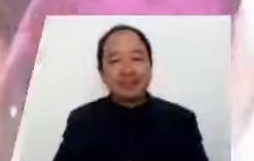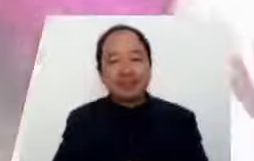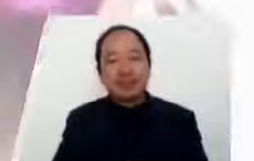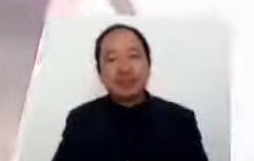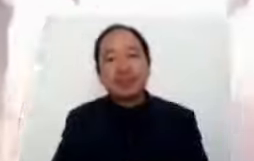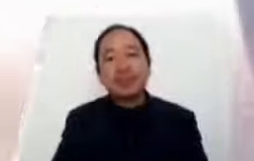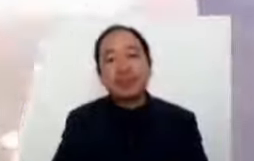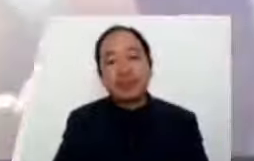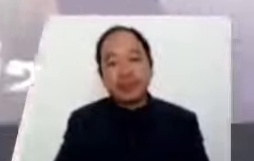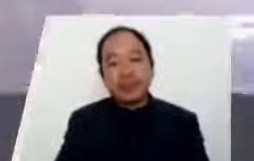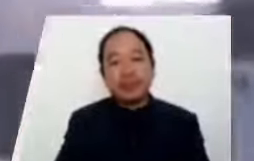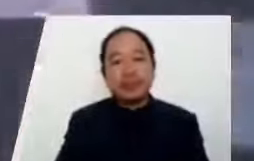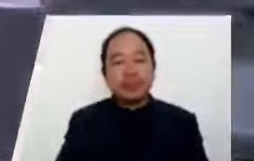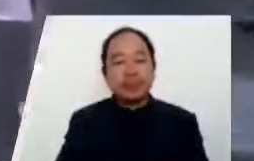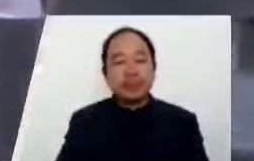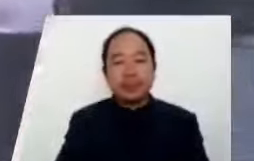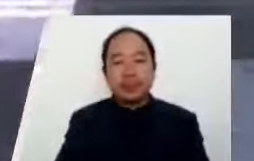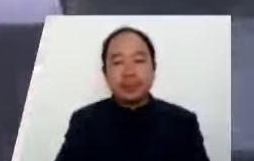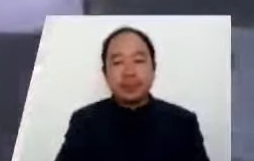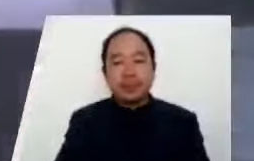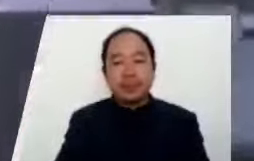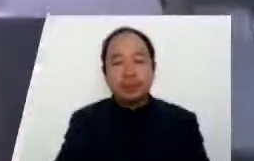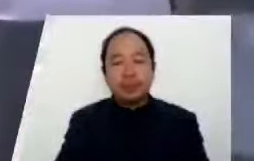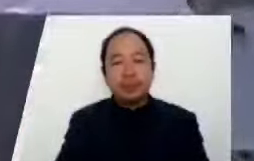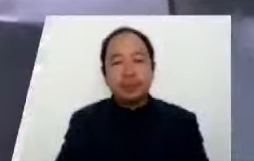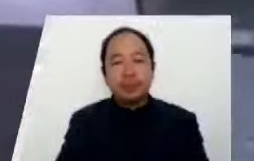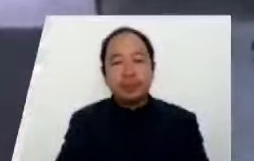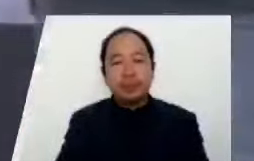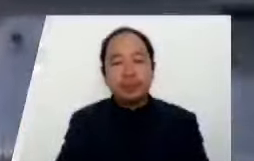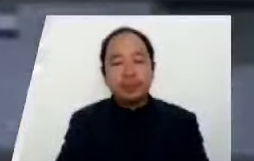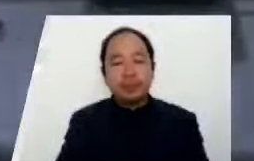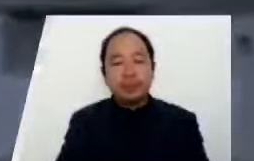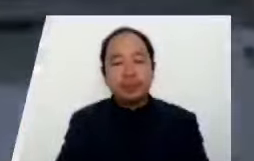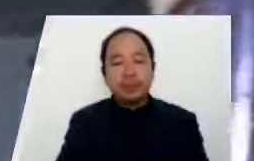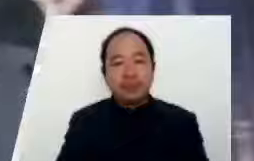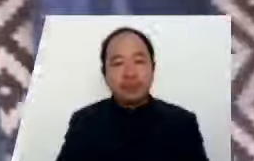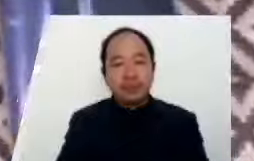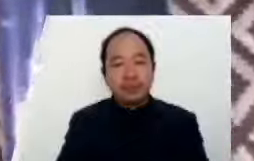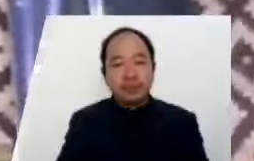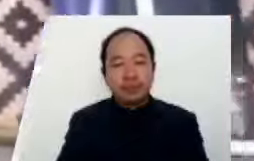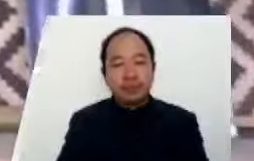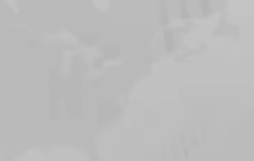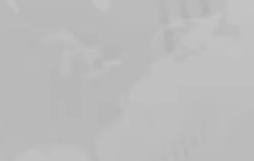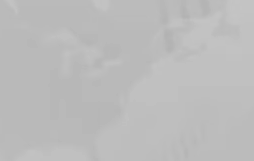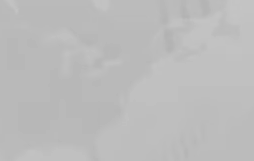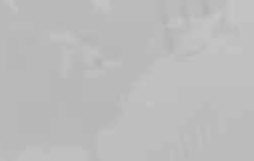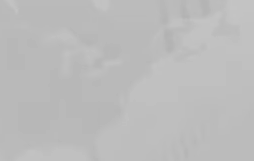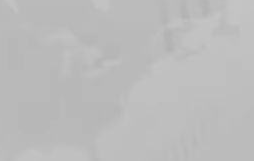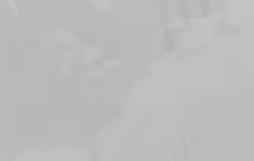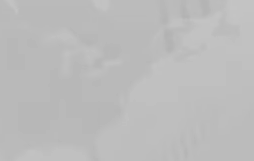at GMA Integrated News, Claire Lacanilaw, Nakatutok, 24 Horas.